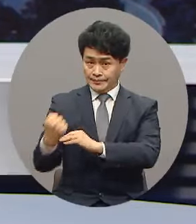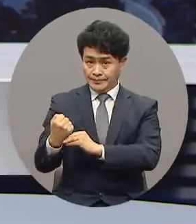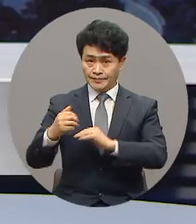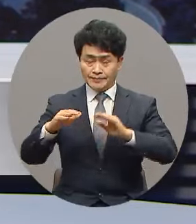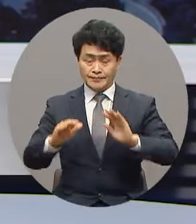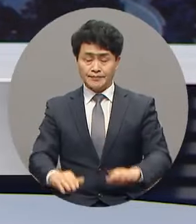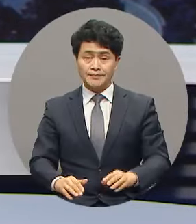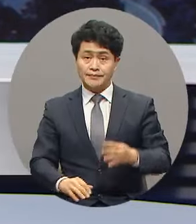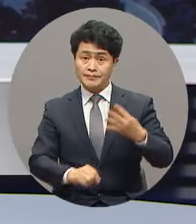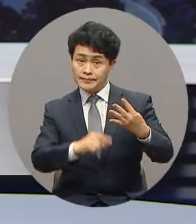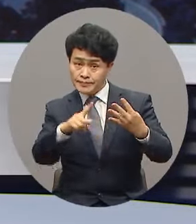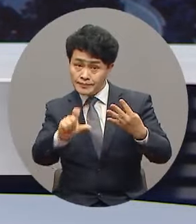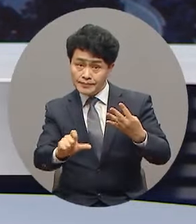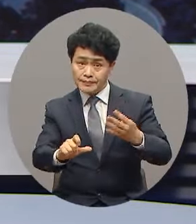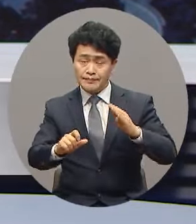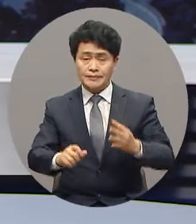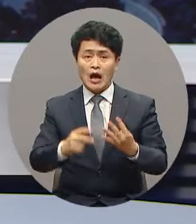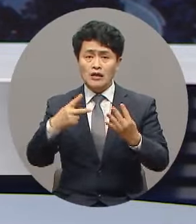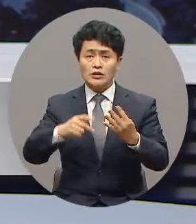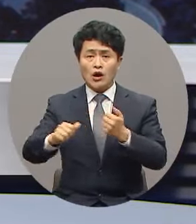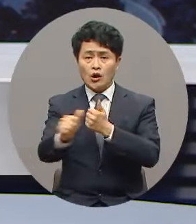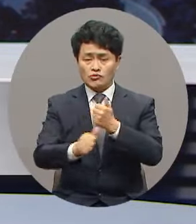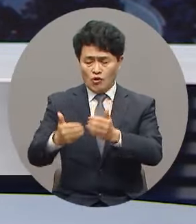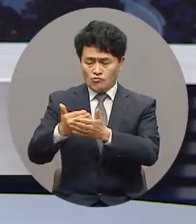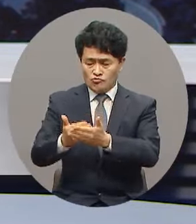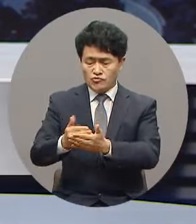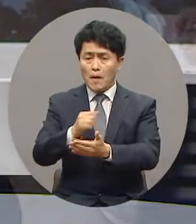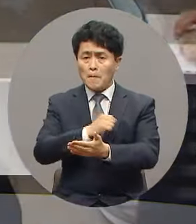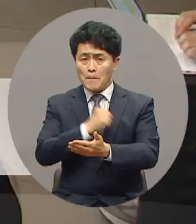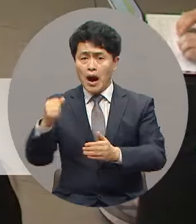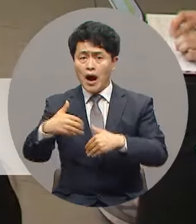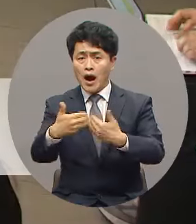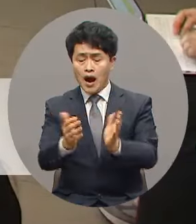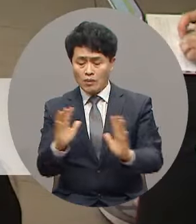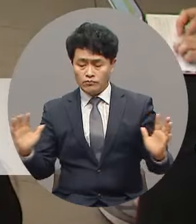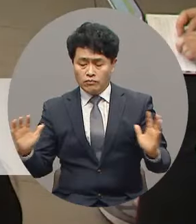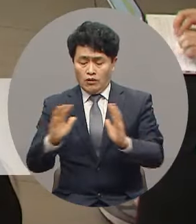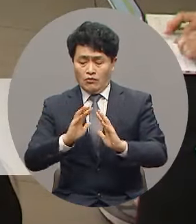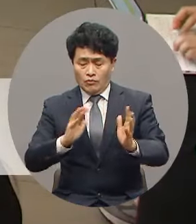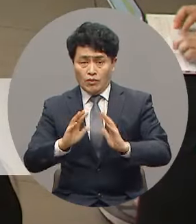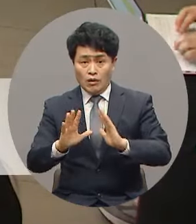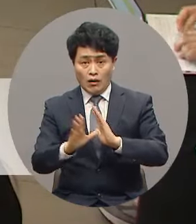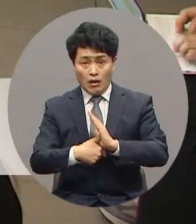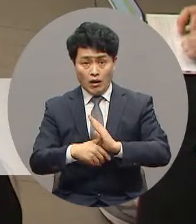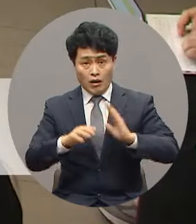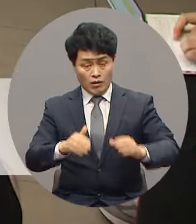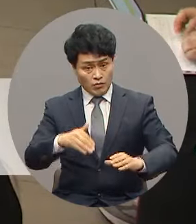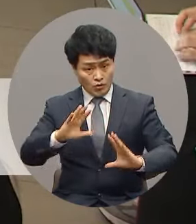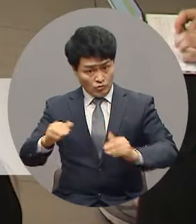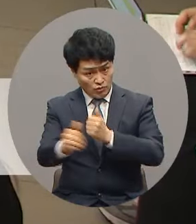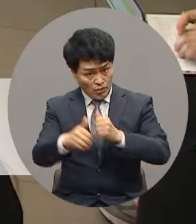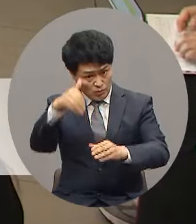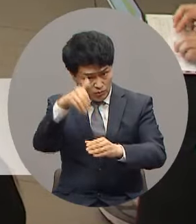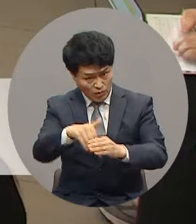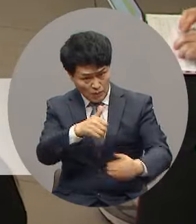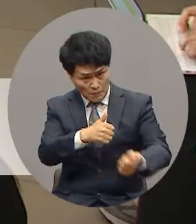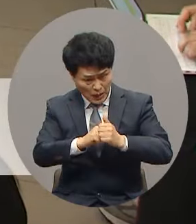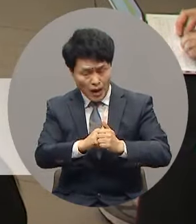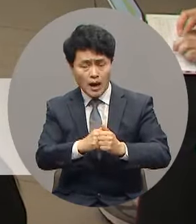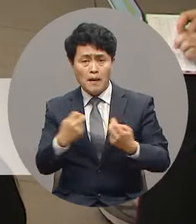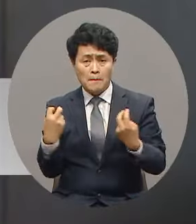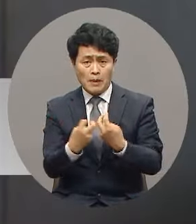국민의힘이 오는 15일 4선 이상 중진 당선인들과 간담회를 열고 총선 참패에 따른 당 수습 방안을 논의하기로